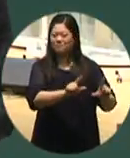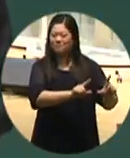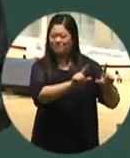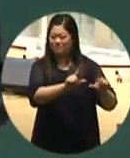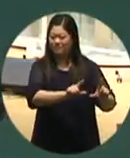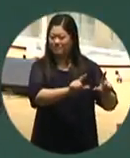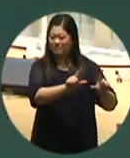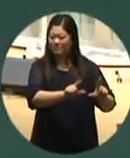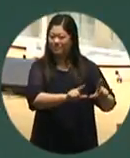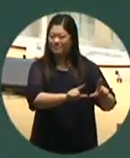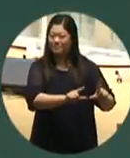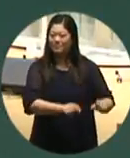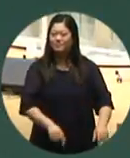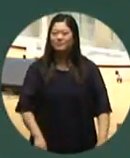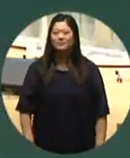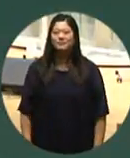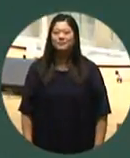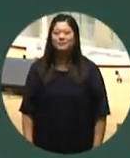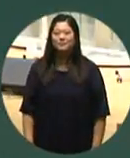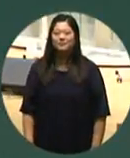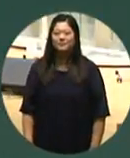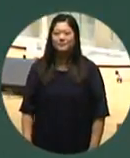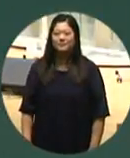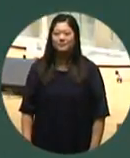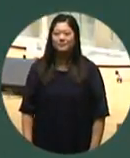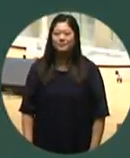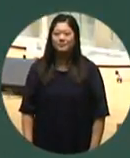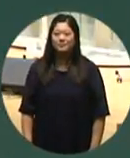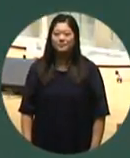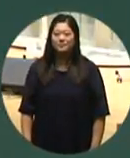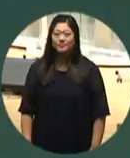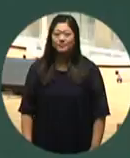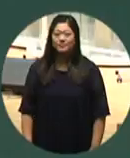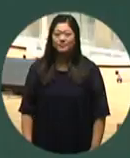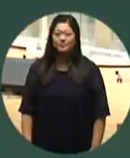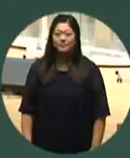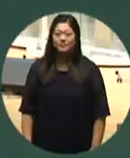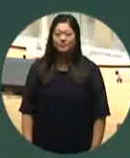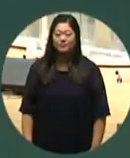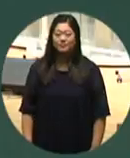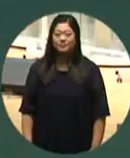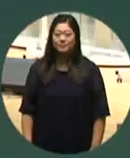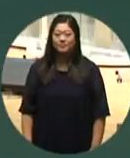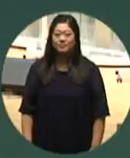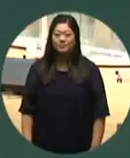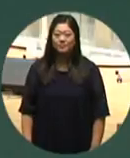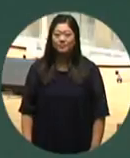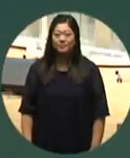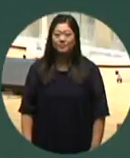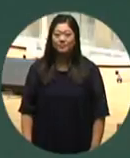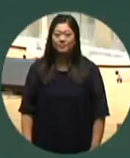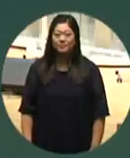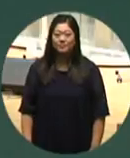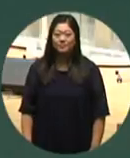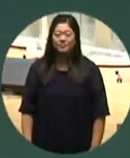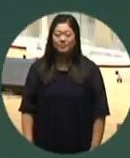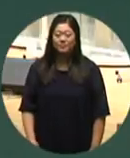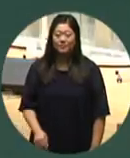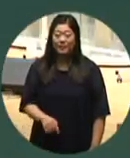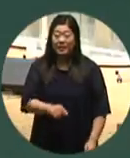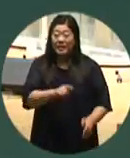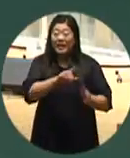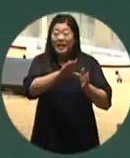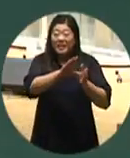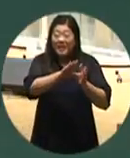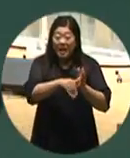family, to the place where her family lived, and for 3 months she just rested and prayed. 그 사이에 시골에 있는